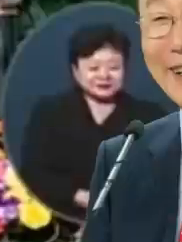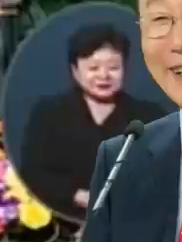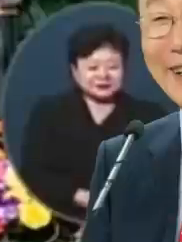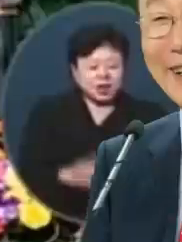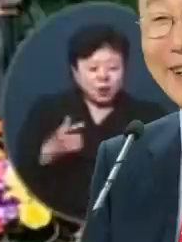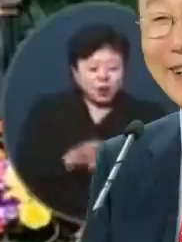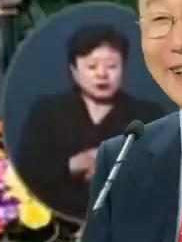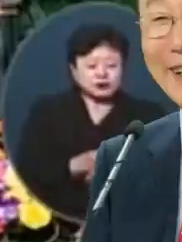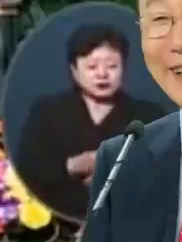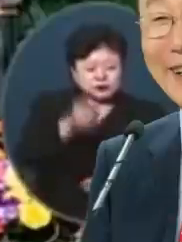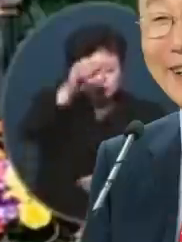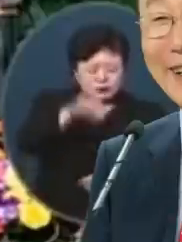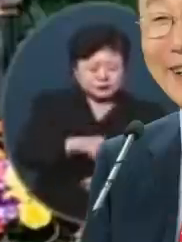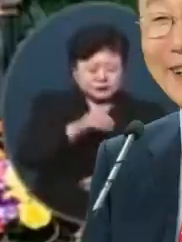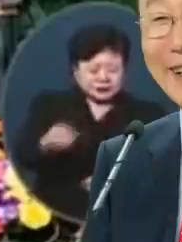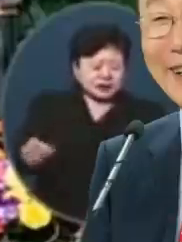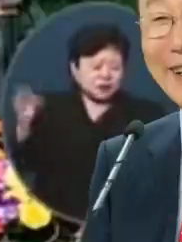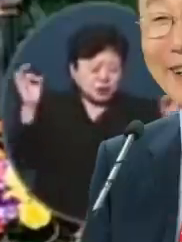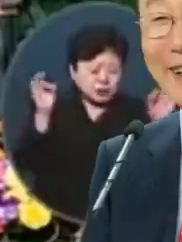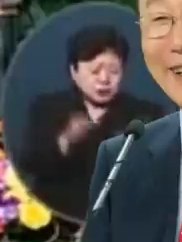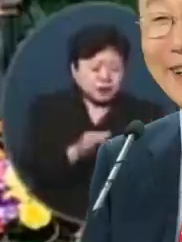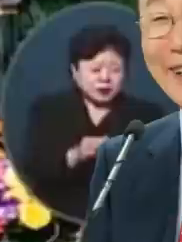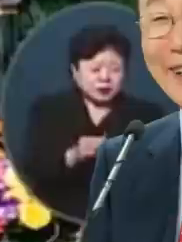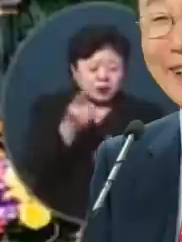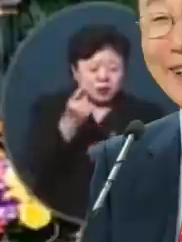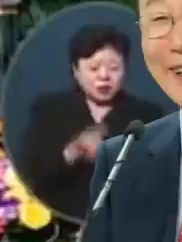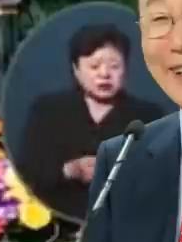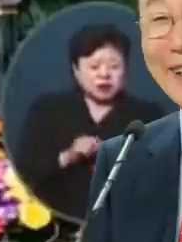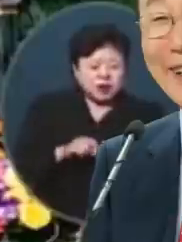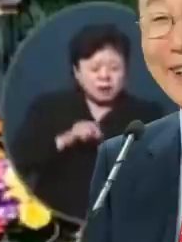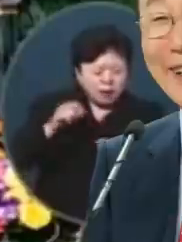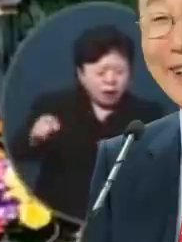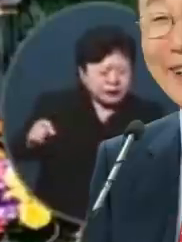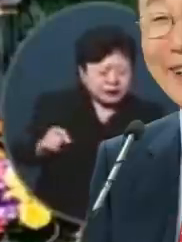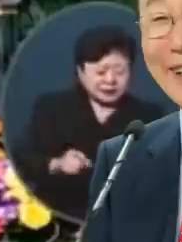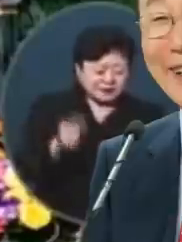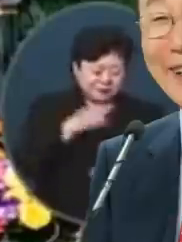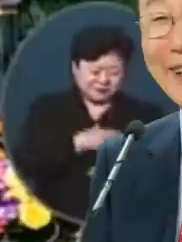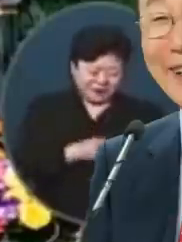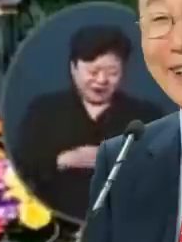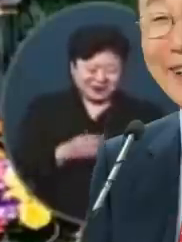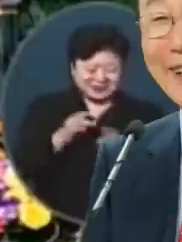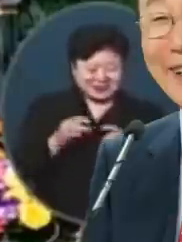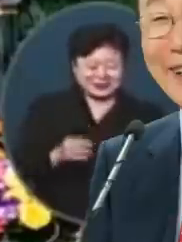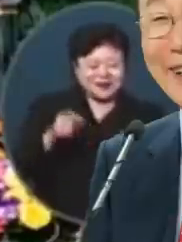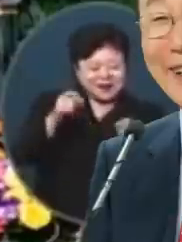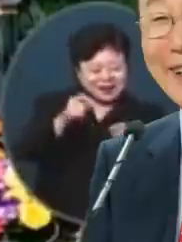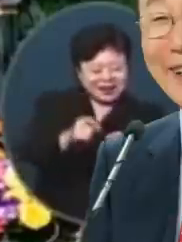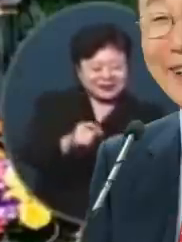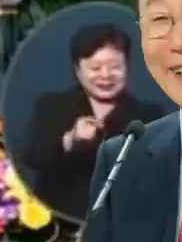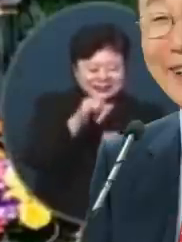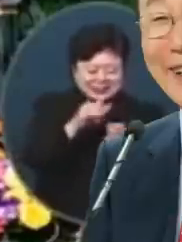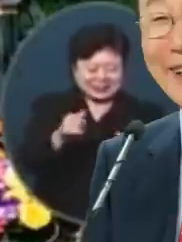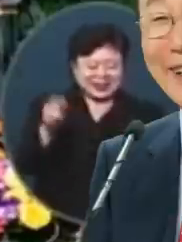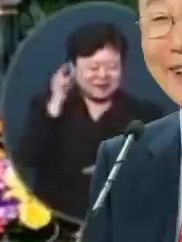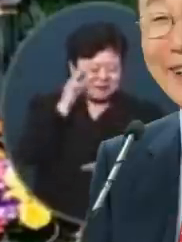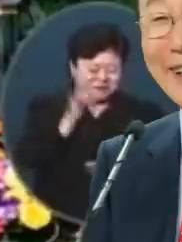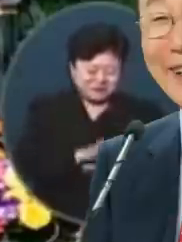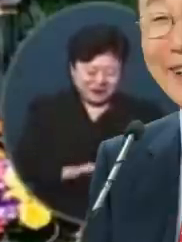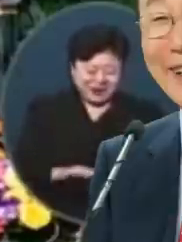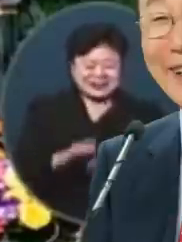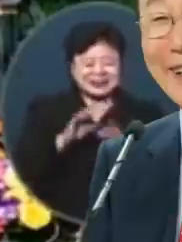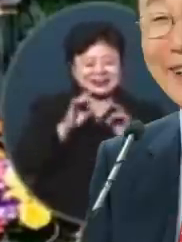원수된 것을 십자가로 소멸하시고 또 오셔서 먼 데 있는 너에게 평안을 전하시고 가까이 있는 자들에게